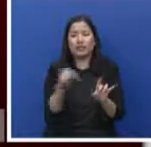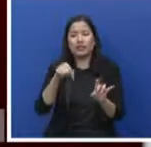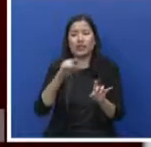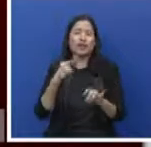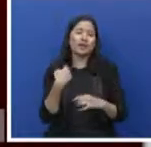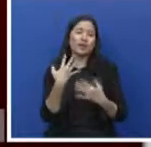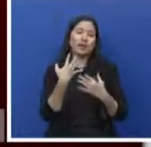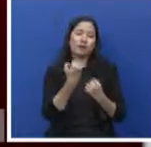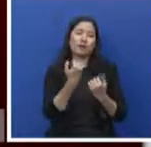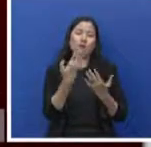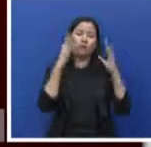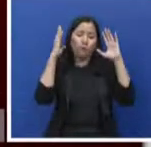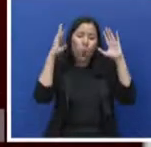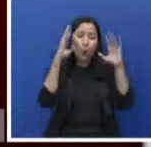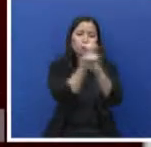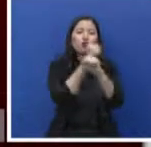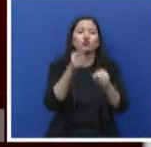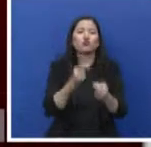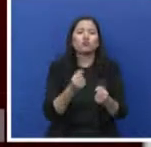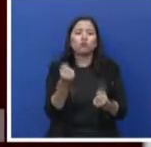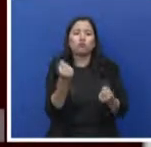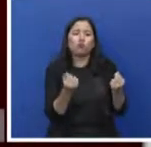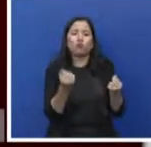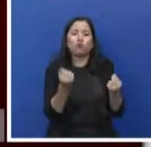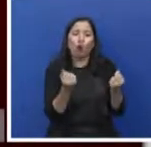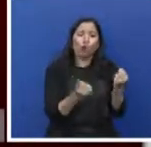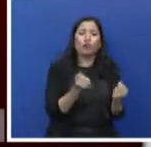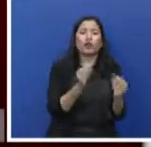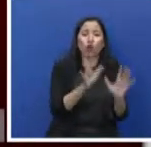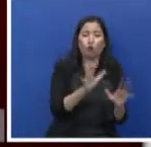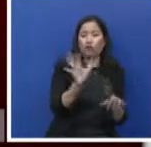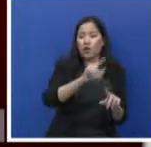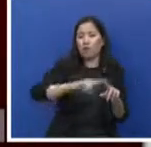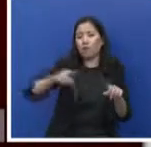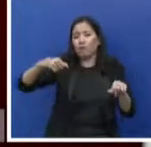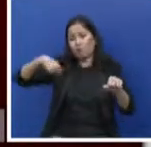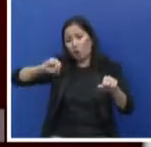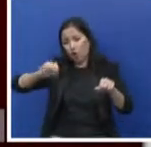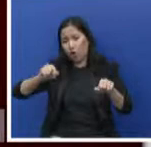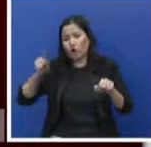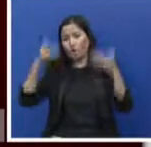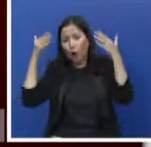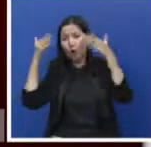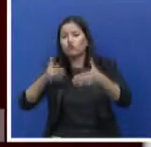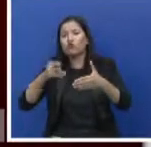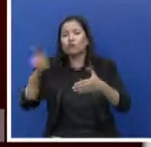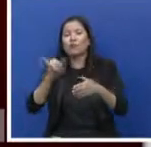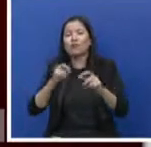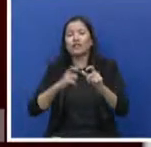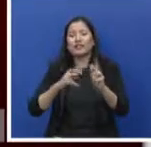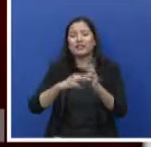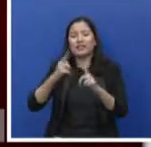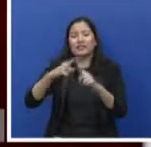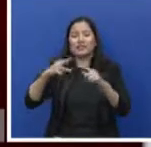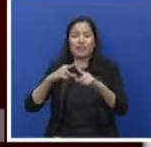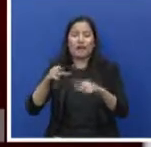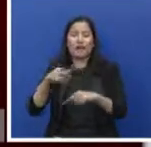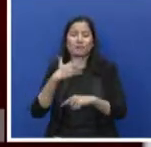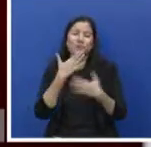untuk kita fokus pada kendaraan roda 2 bersama Mbak Sinto nanti. Oke, jadi siap ya. Terima kasih